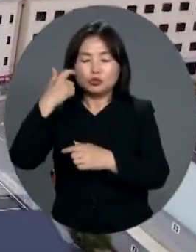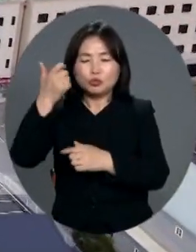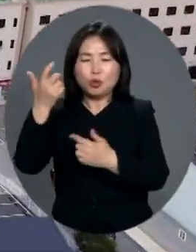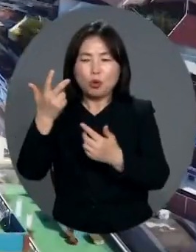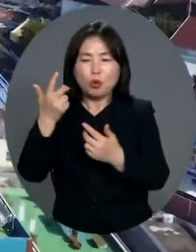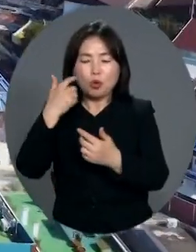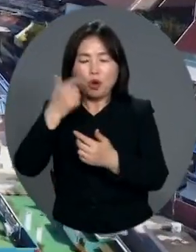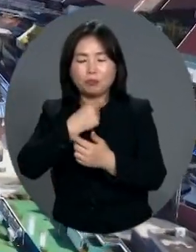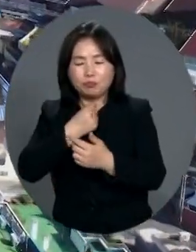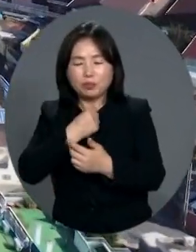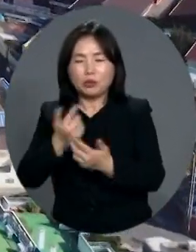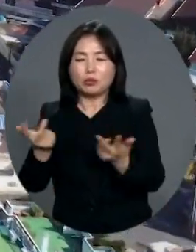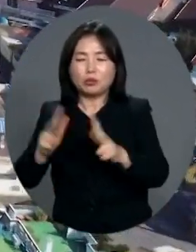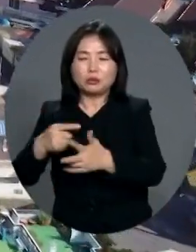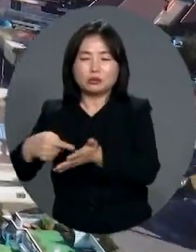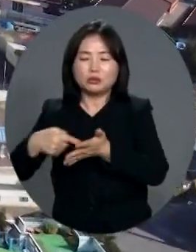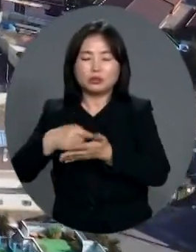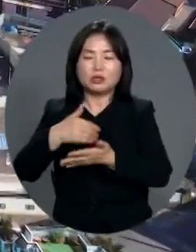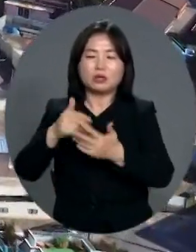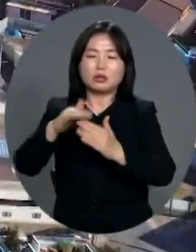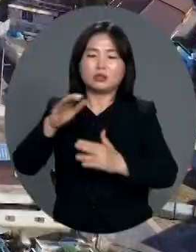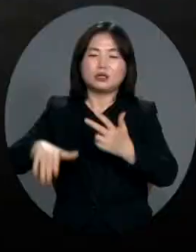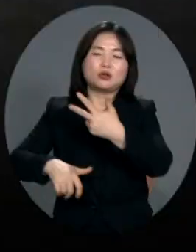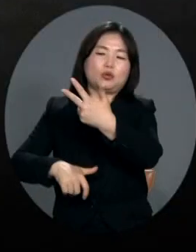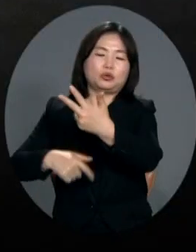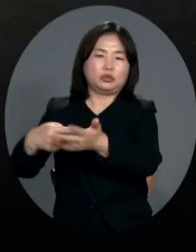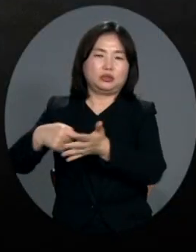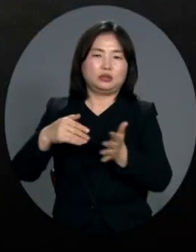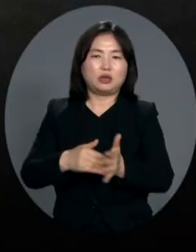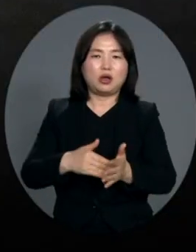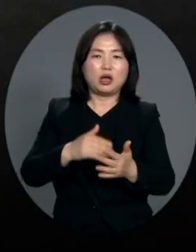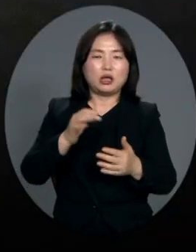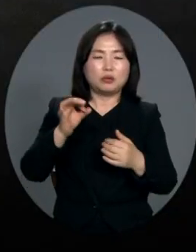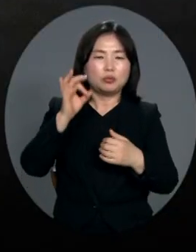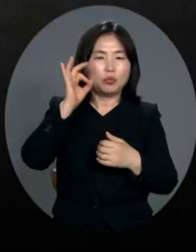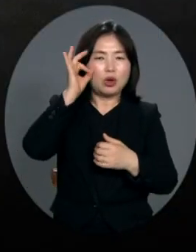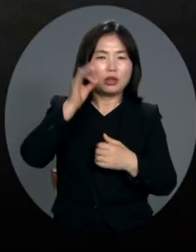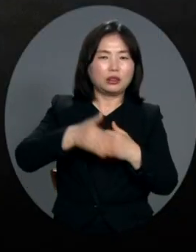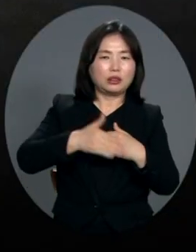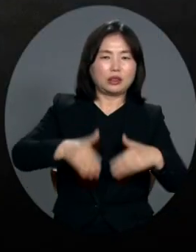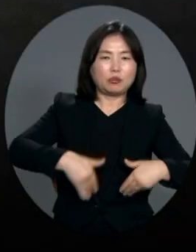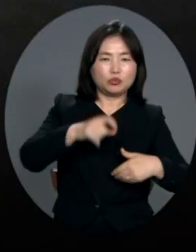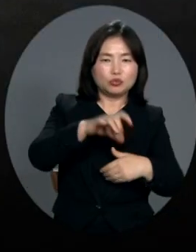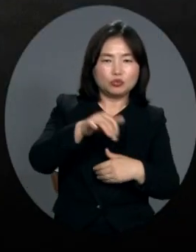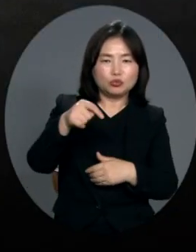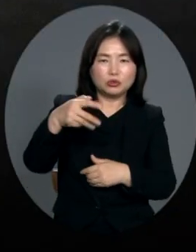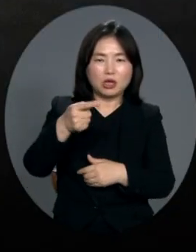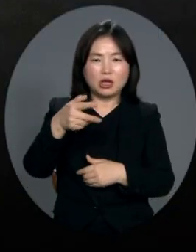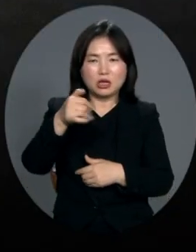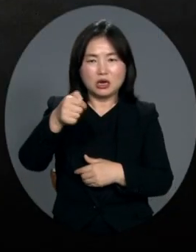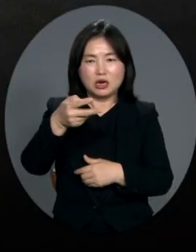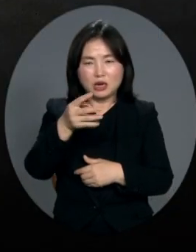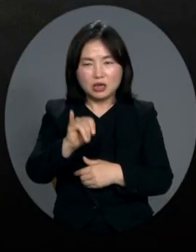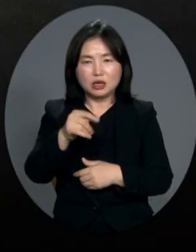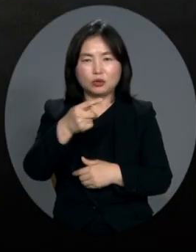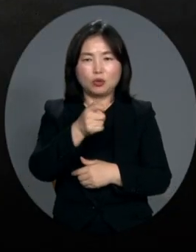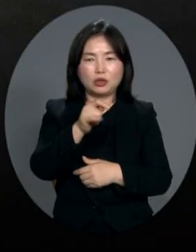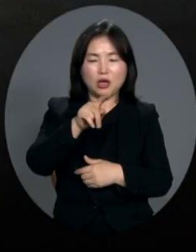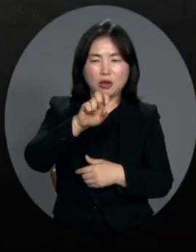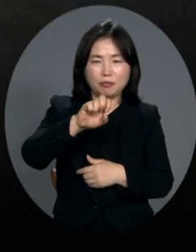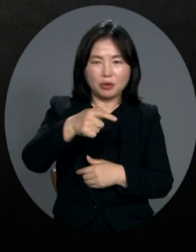공모에선 7개 마을이 유치 지원서를 냈습니다. 포항 남구는 구룡포읍 눌태 1리, 동해면 중산